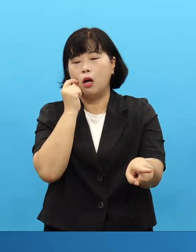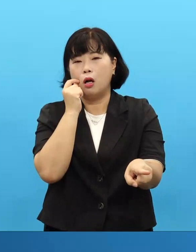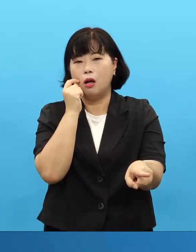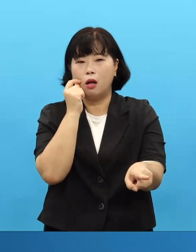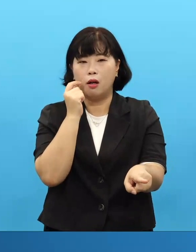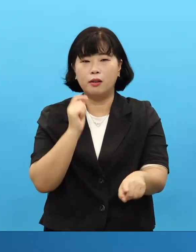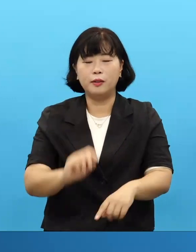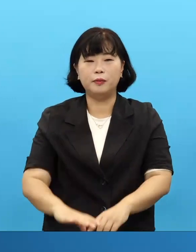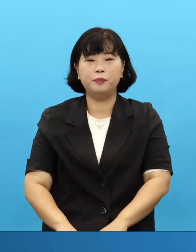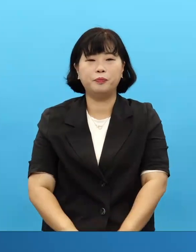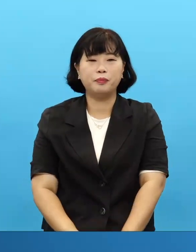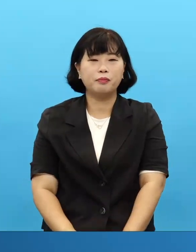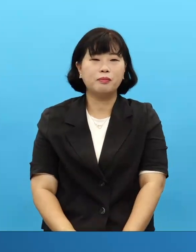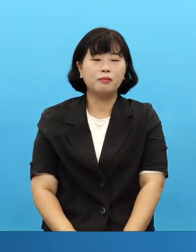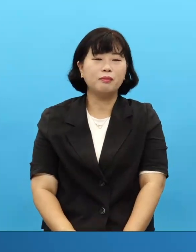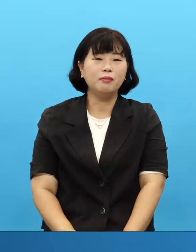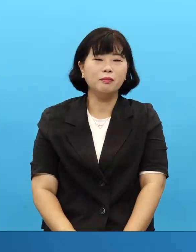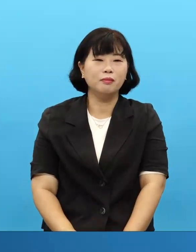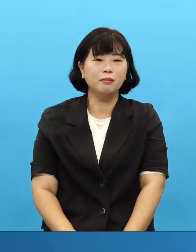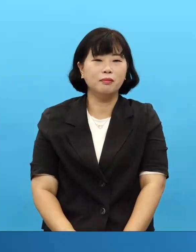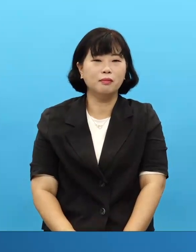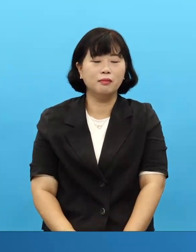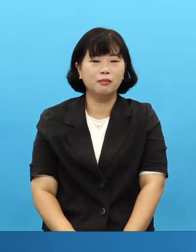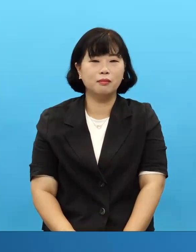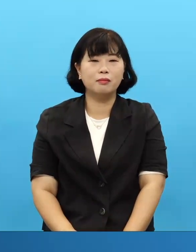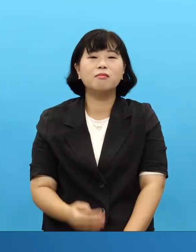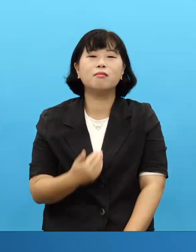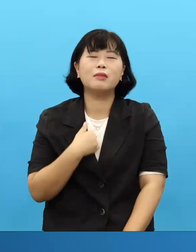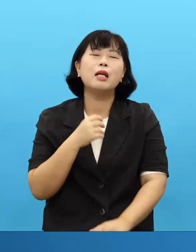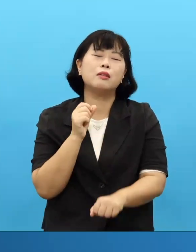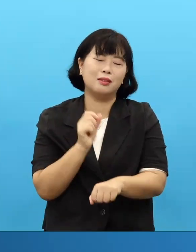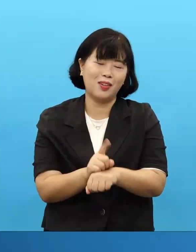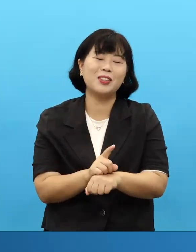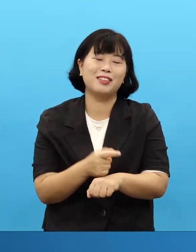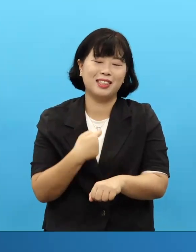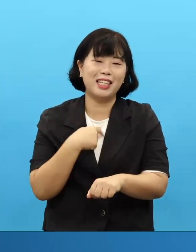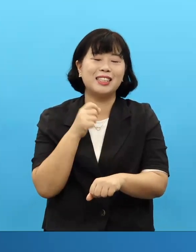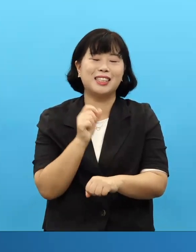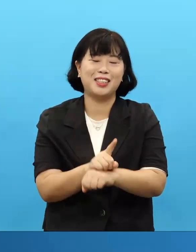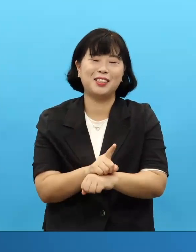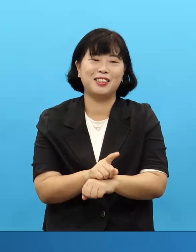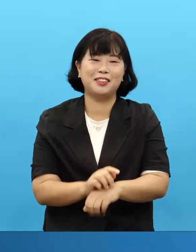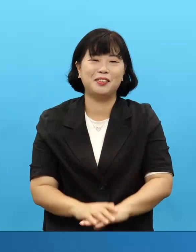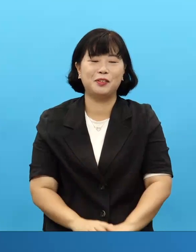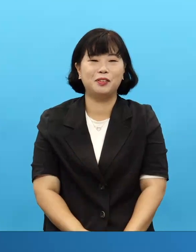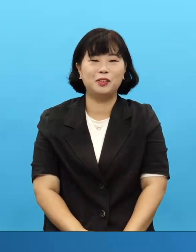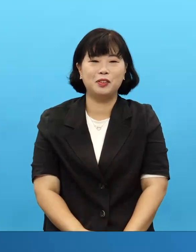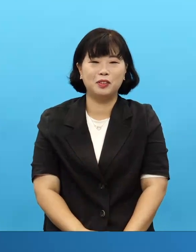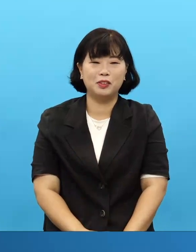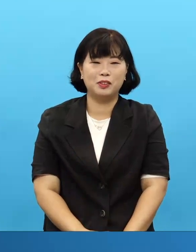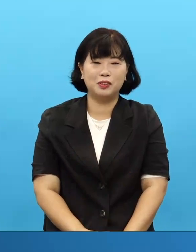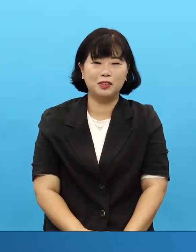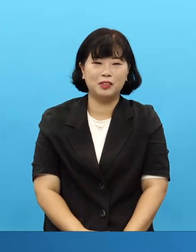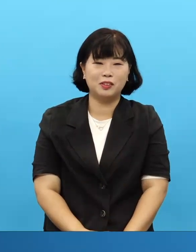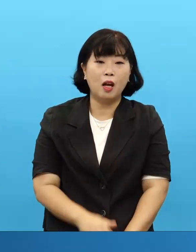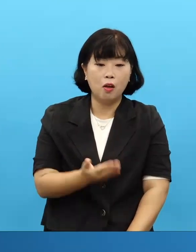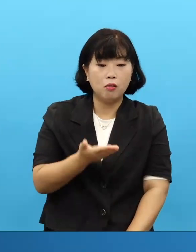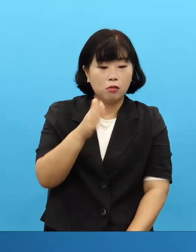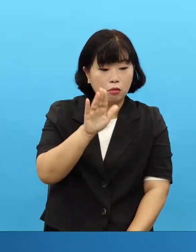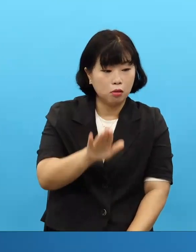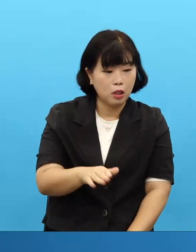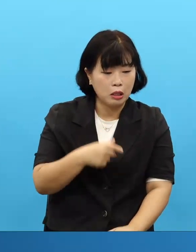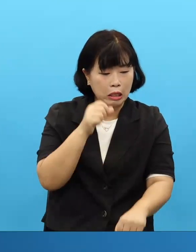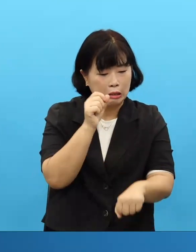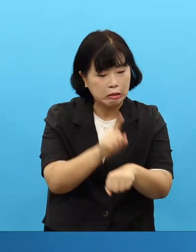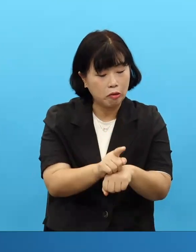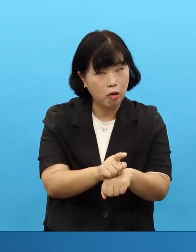그러니까 어떻게 보면 제 성격이 나쁜 성격인데 성경하고는 잘 맞아요. 그렇죠? So I'm just too embarrassed. 이렇게